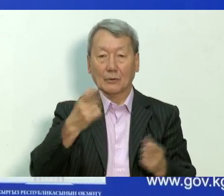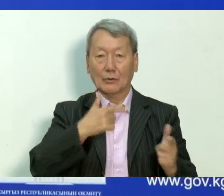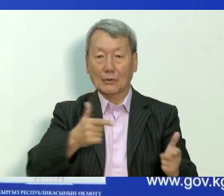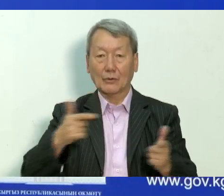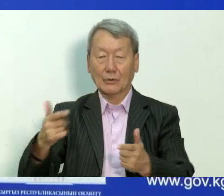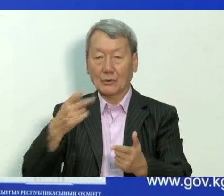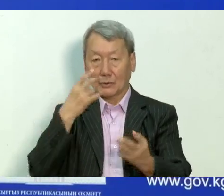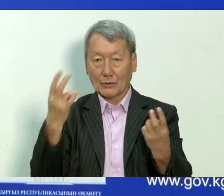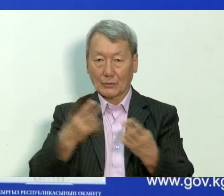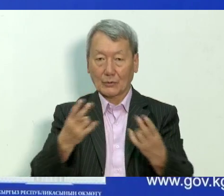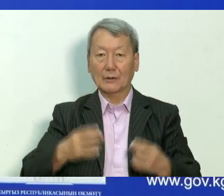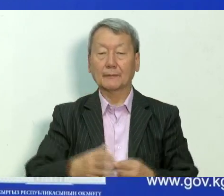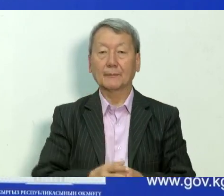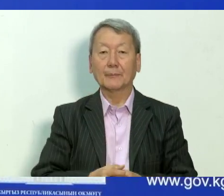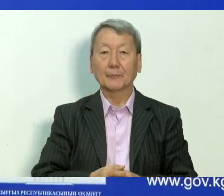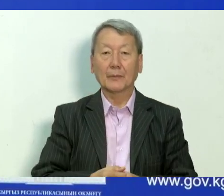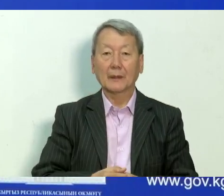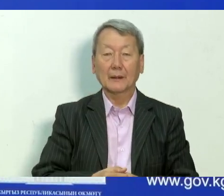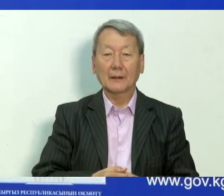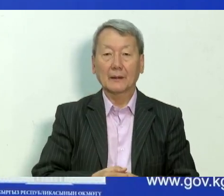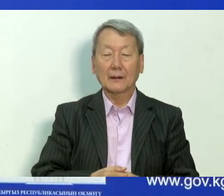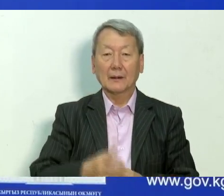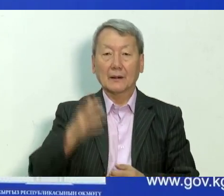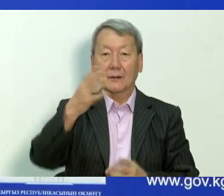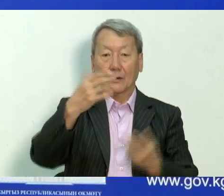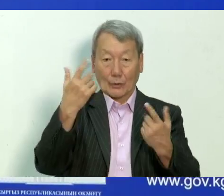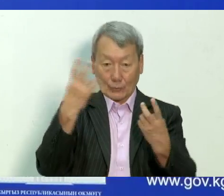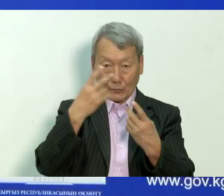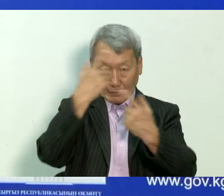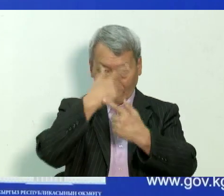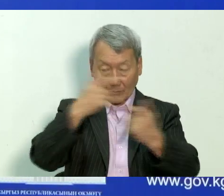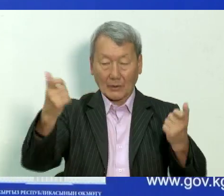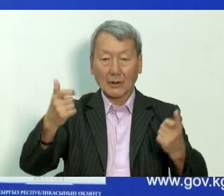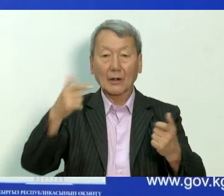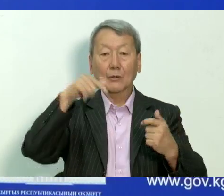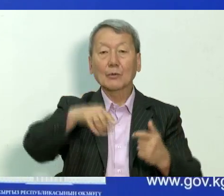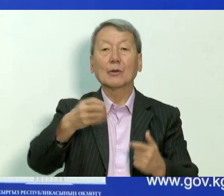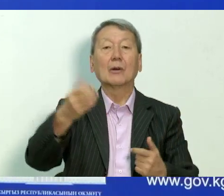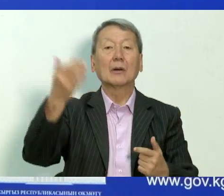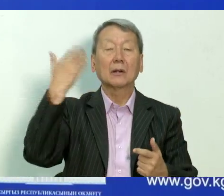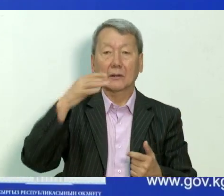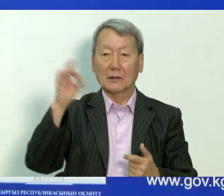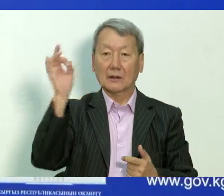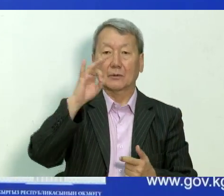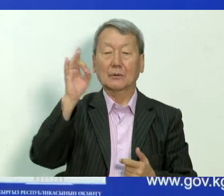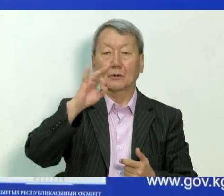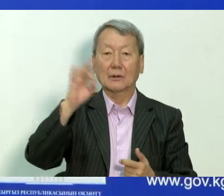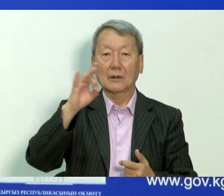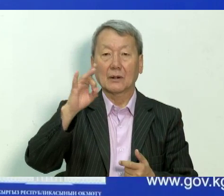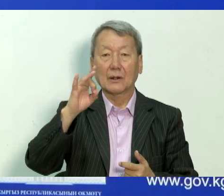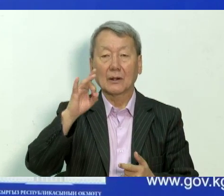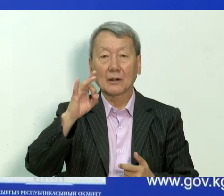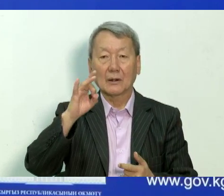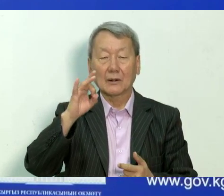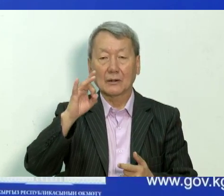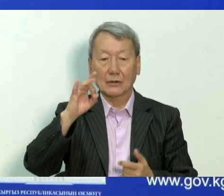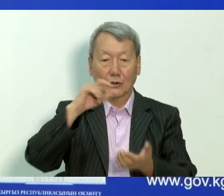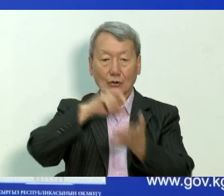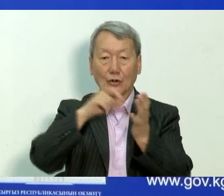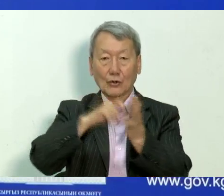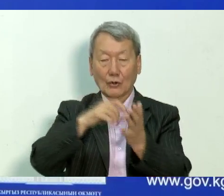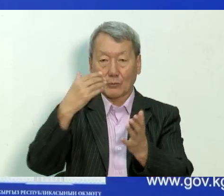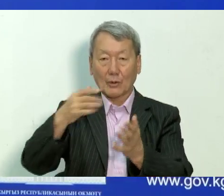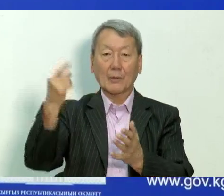даярдык көрүлүшү тийиш. Белгилей кетсем, мындан ары республикалык ыкчам штабтын